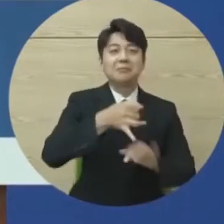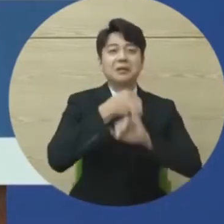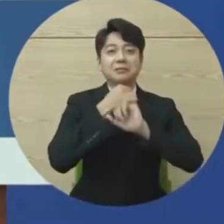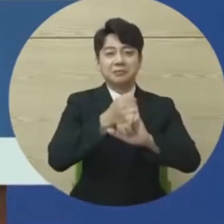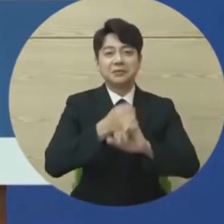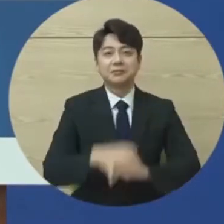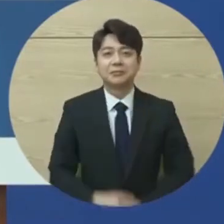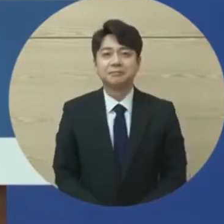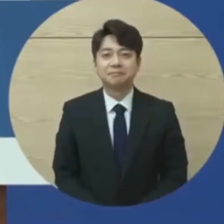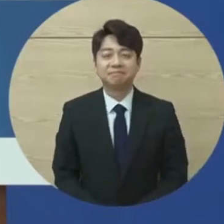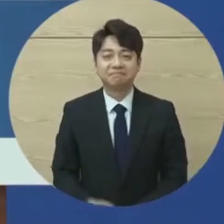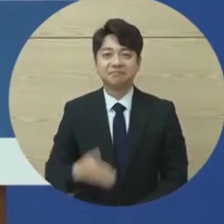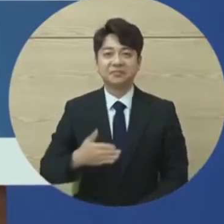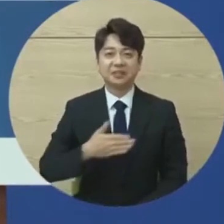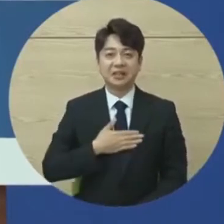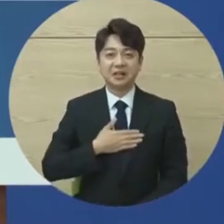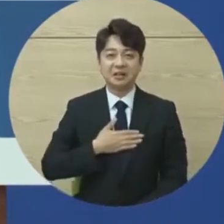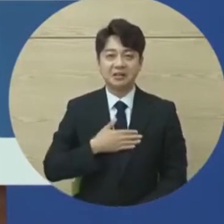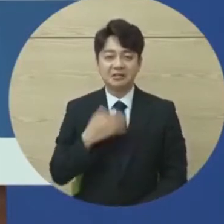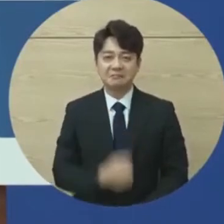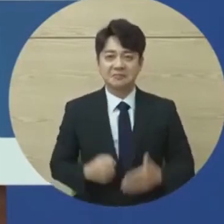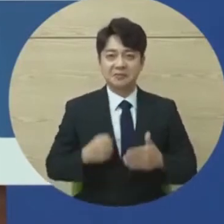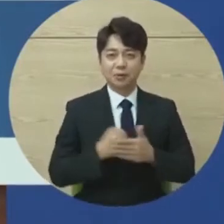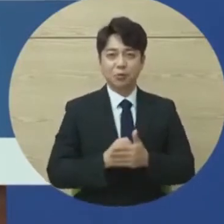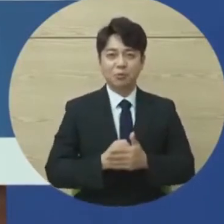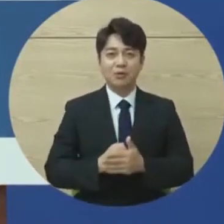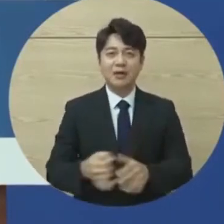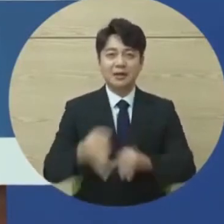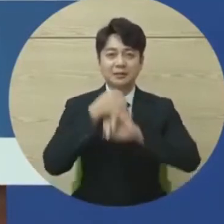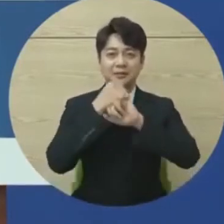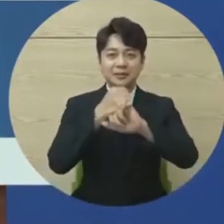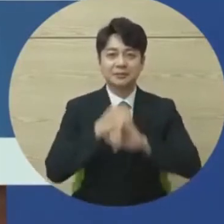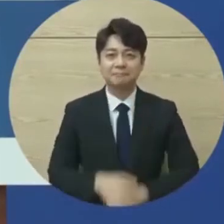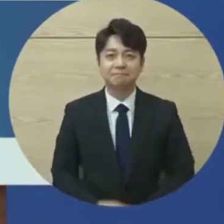이원욱이 확실하게 노력하겠습니다.